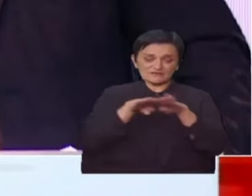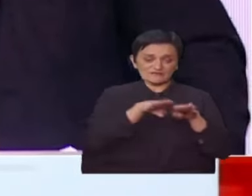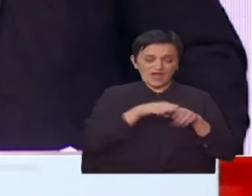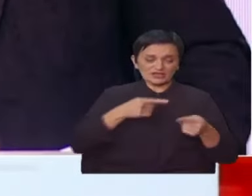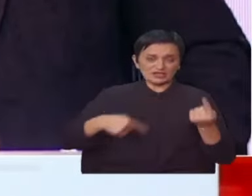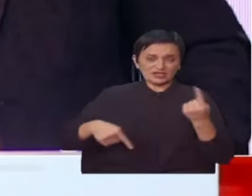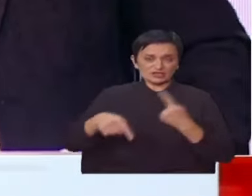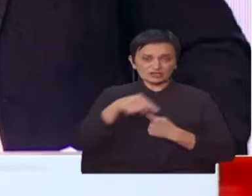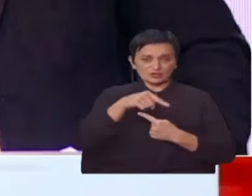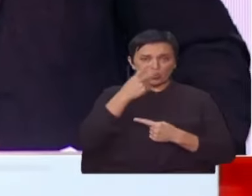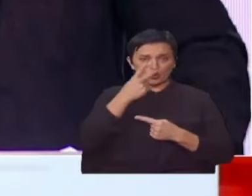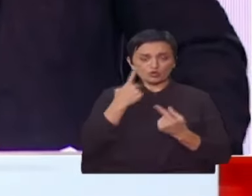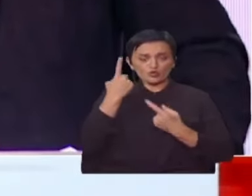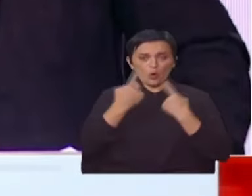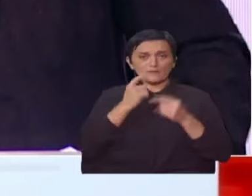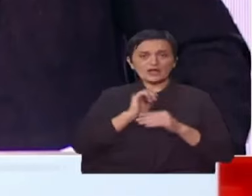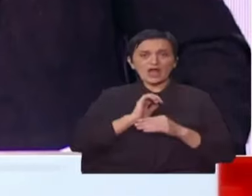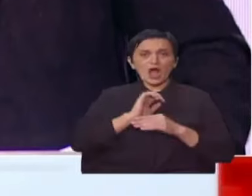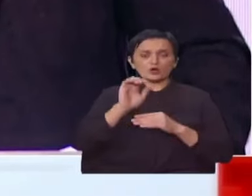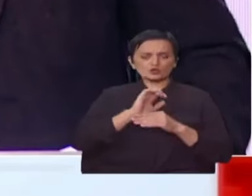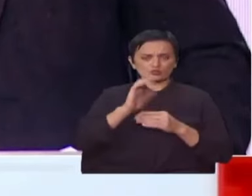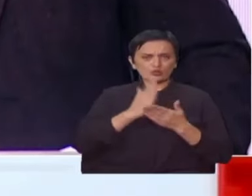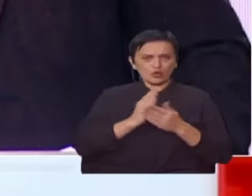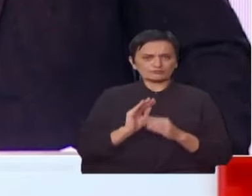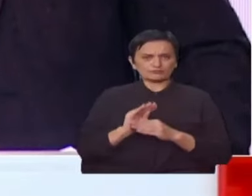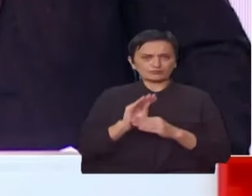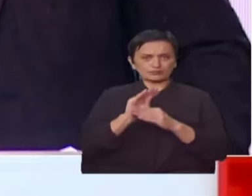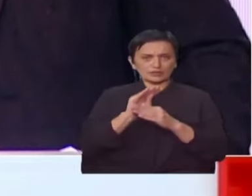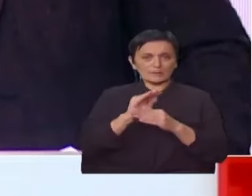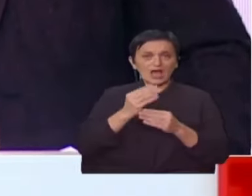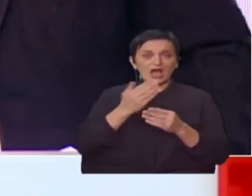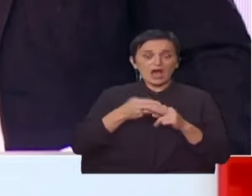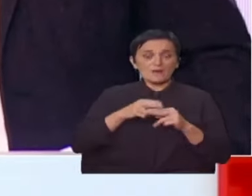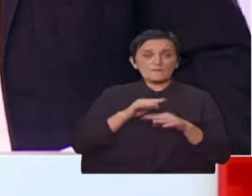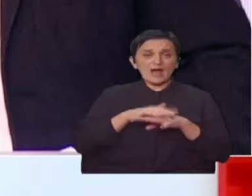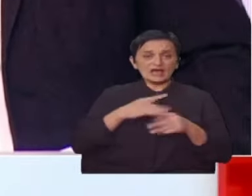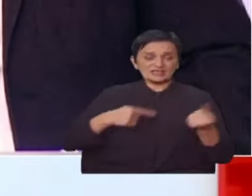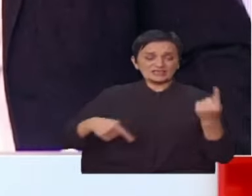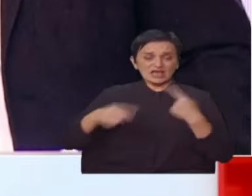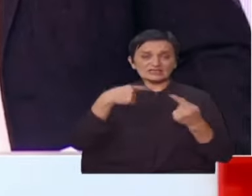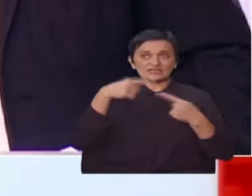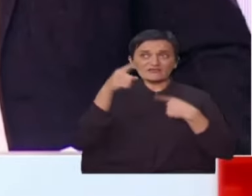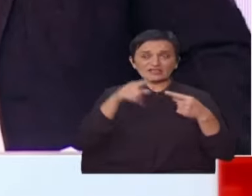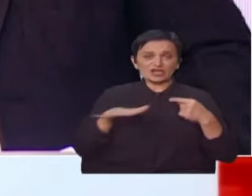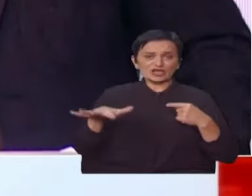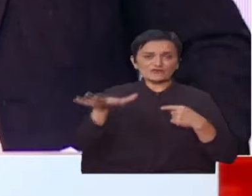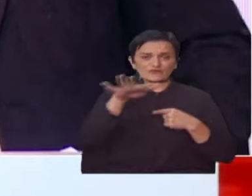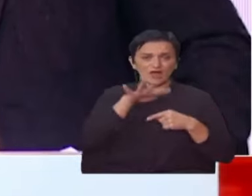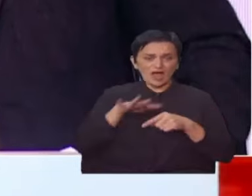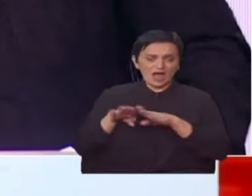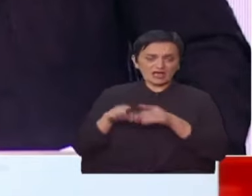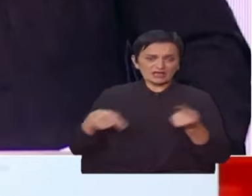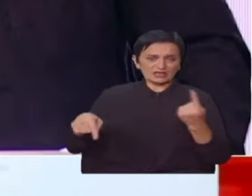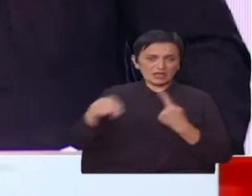ხედავთ ალბათ მონაცემებით, რომ ექსპორტი არის საკმაოდ გაზრდილი და დივერსიფიცირება სხვადასხვა ქვეყნებთან მიმართებაში ასევე